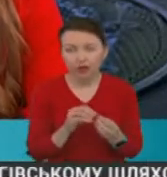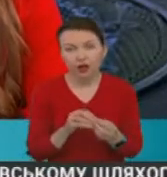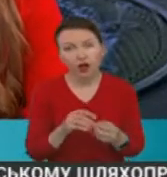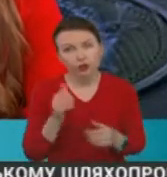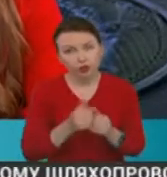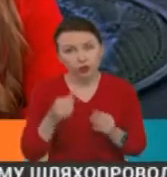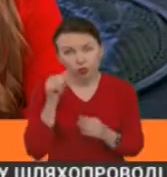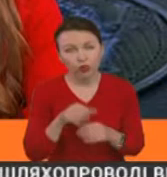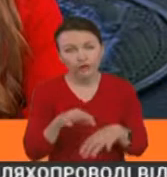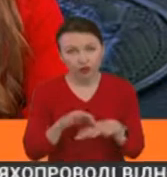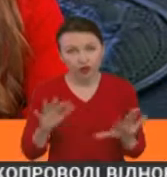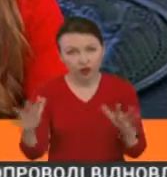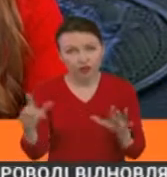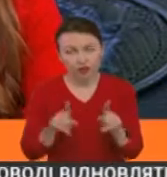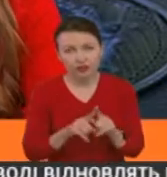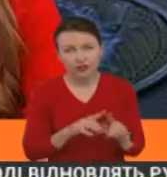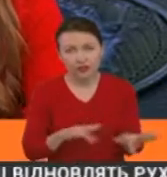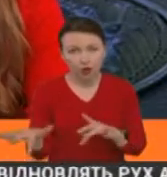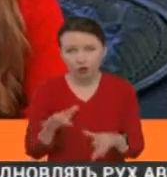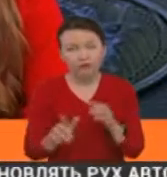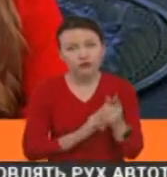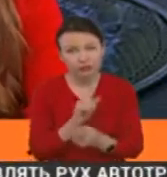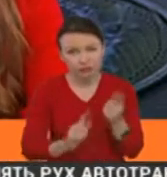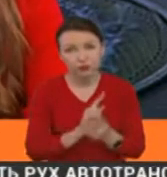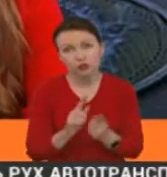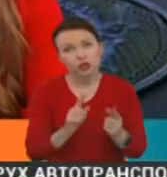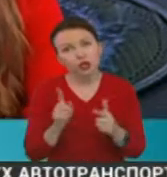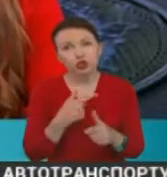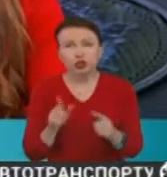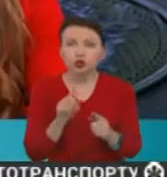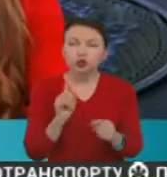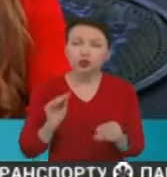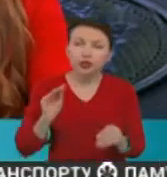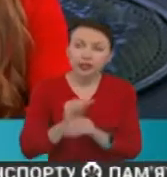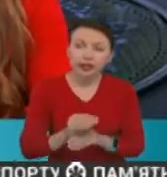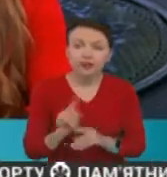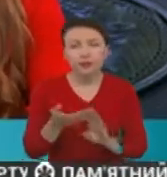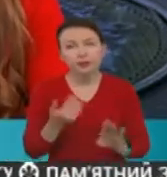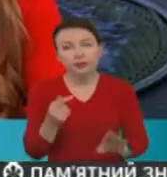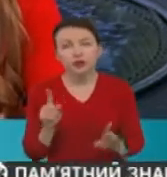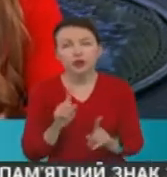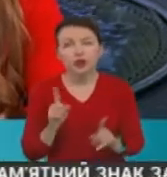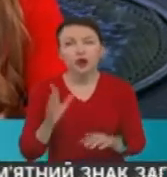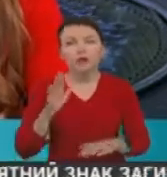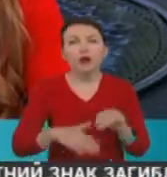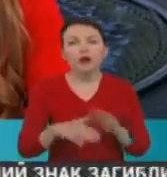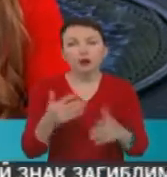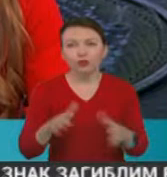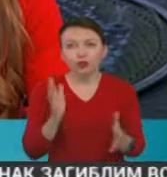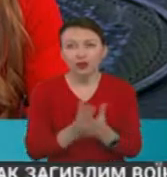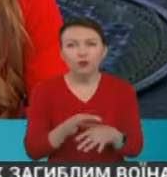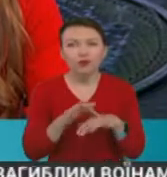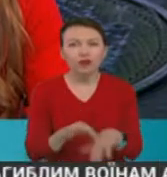щороку відбуваються такі заходи, то вони якось теж відозмінюються, що додається з огляду на те, що вже є практика проведення